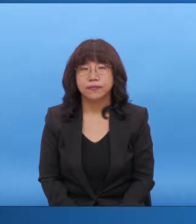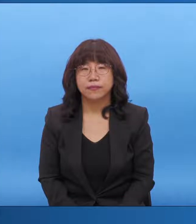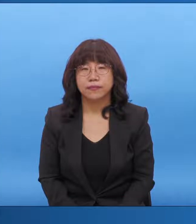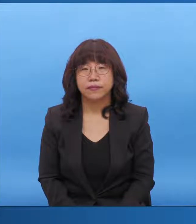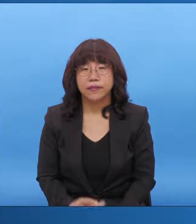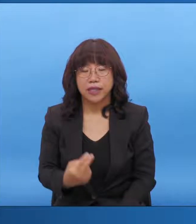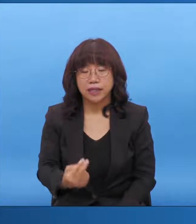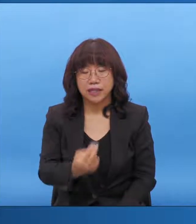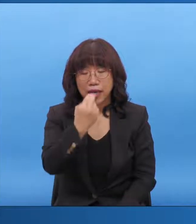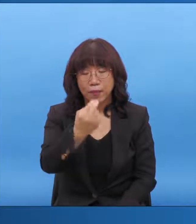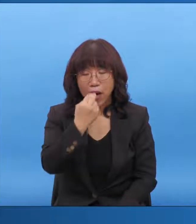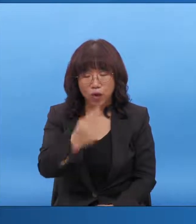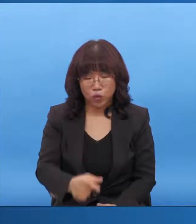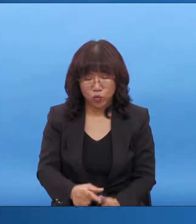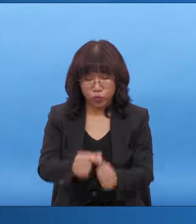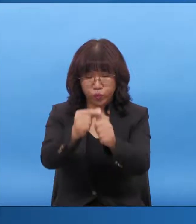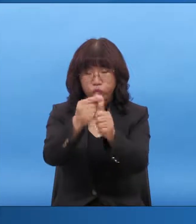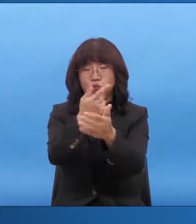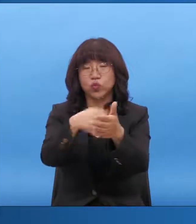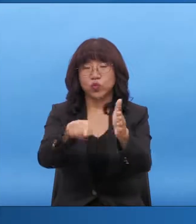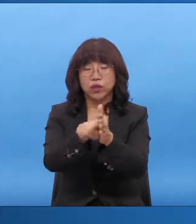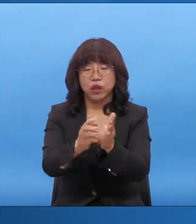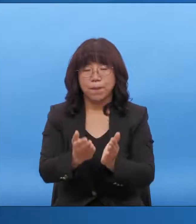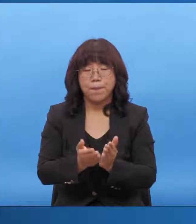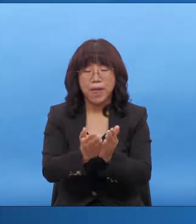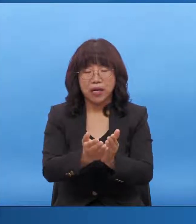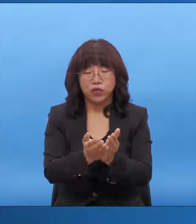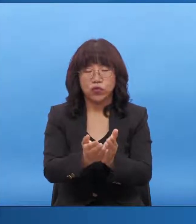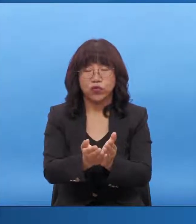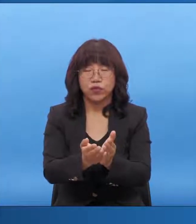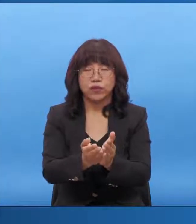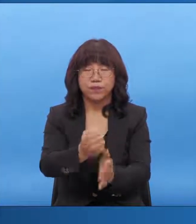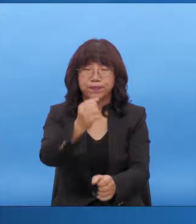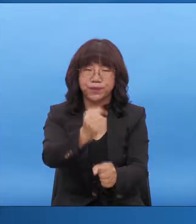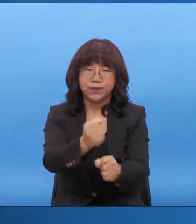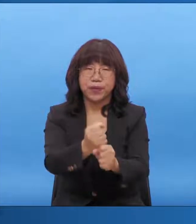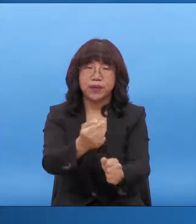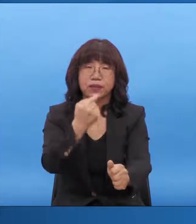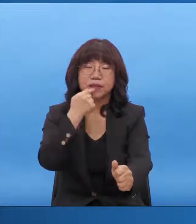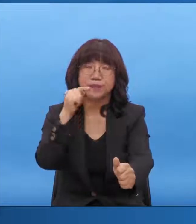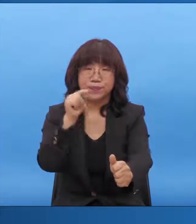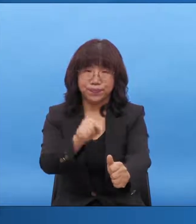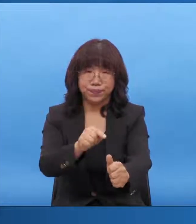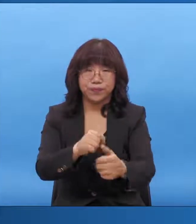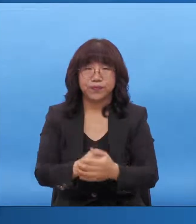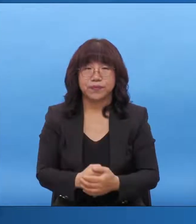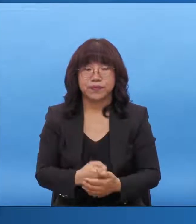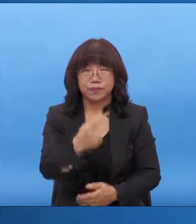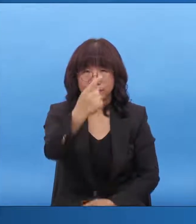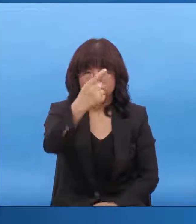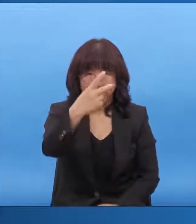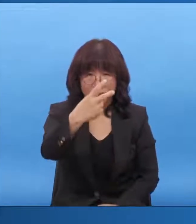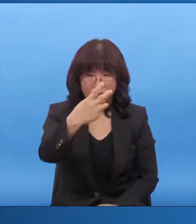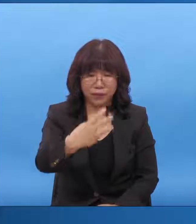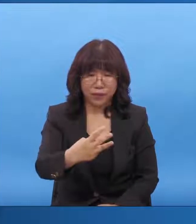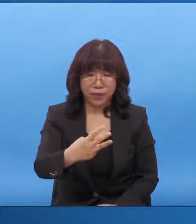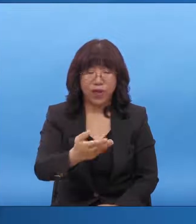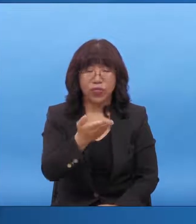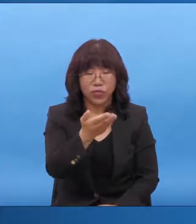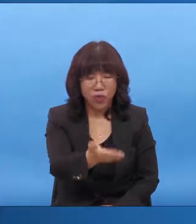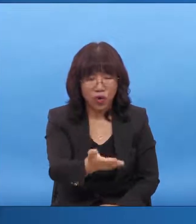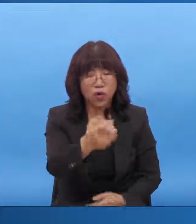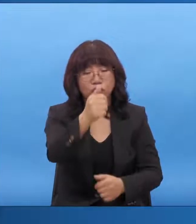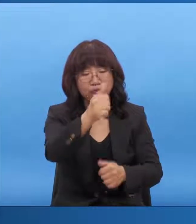생명 살리기 위해서 방주를 만들어라. Again, make the ark so that you can save all living creatures. 이 세 가지를 주신 겁니다. And this